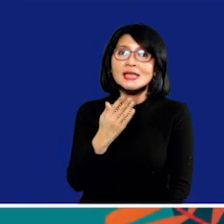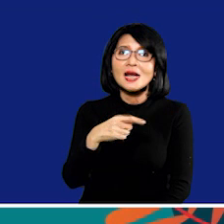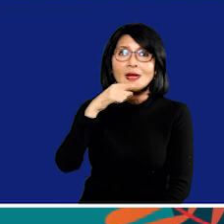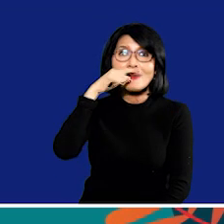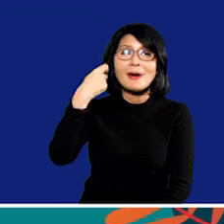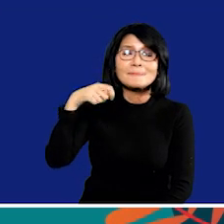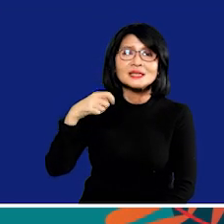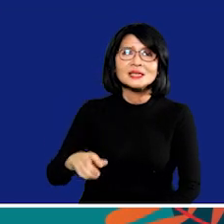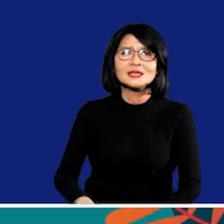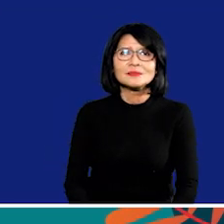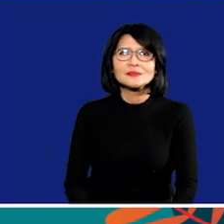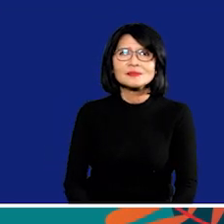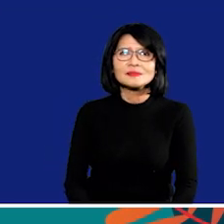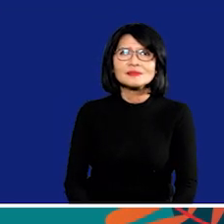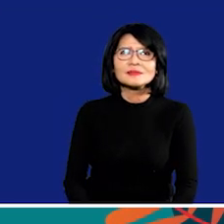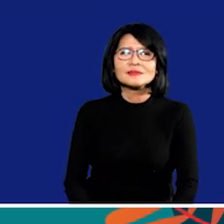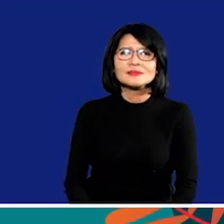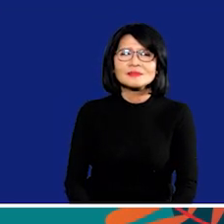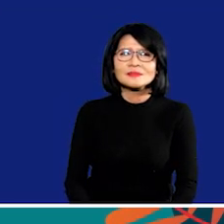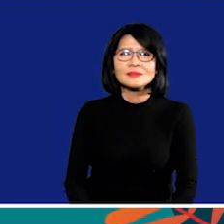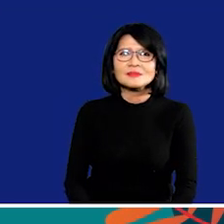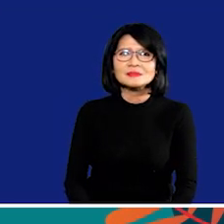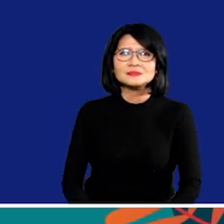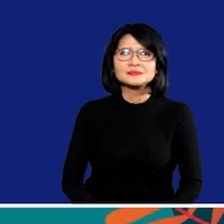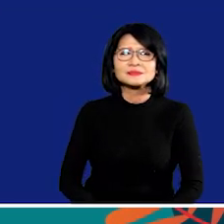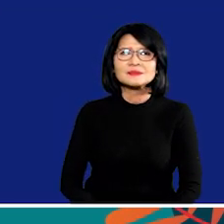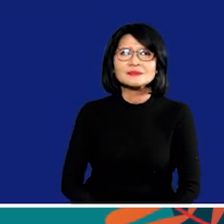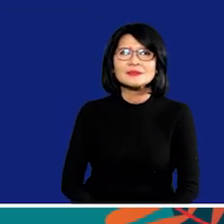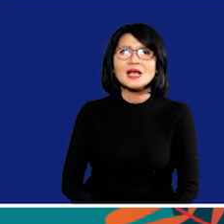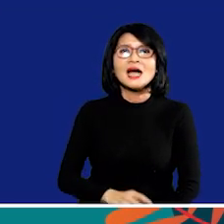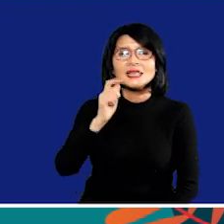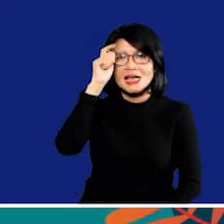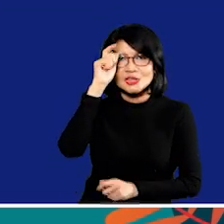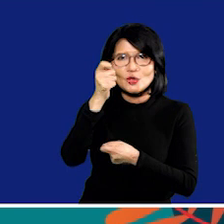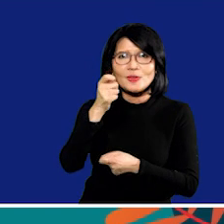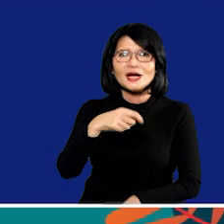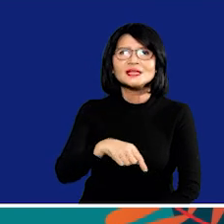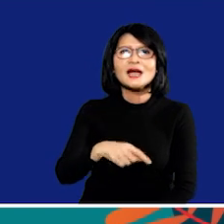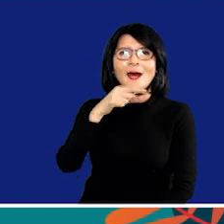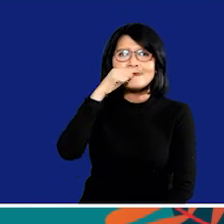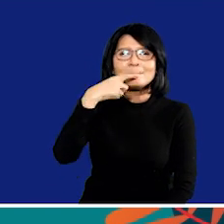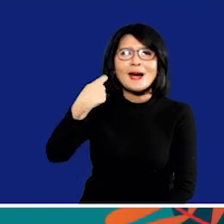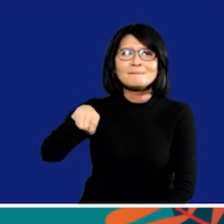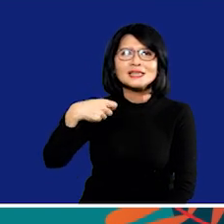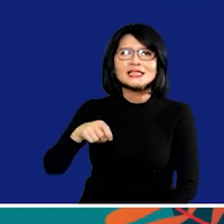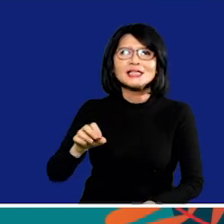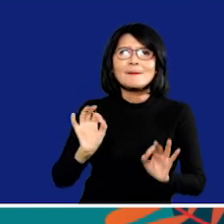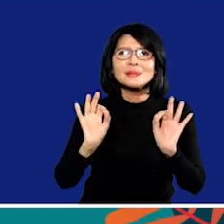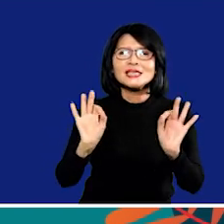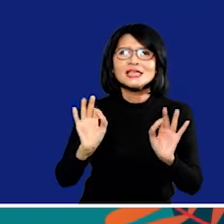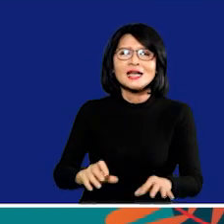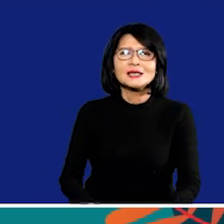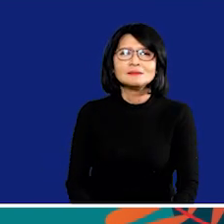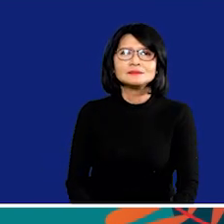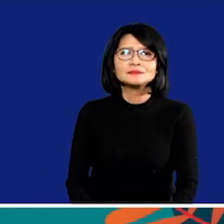Mas Menteri, silahkan. Ya, Assalamualaikum warahmatullahi wabarakatuh. Waalaikumsalam. Yang terhormat Pak Nadiem Makarim, Pak